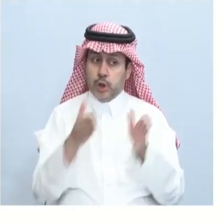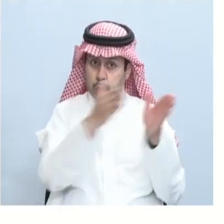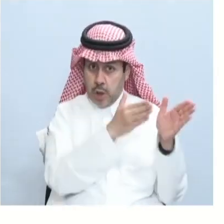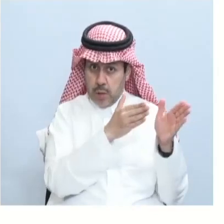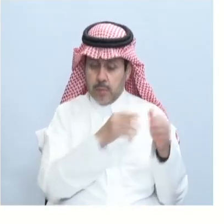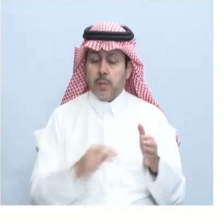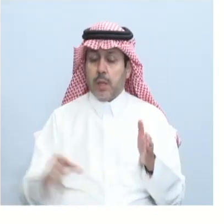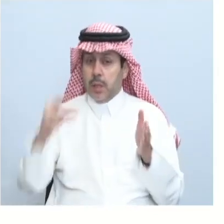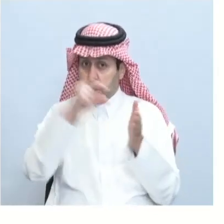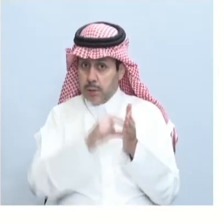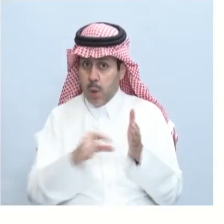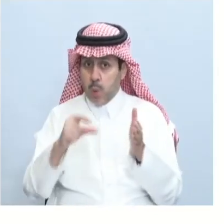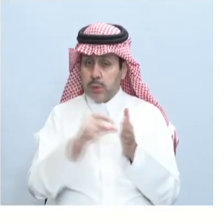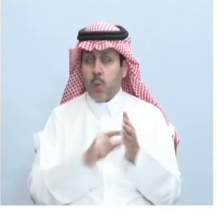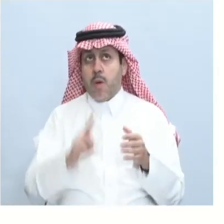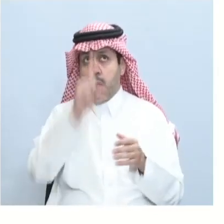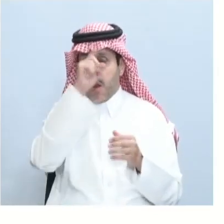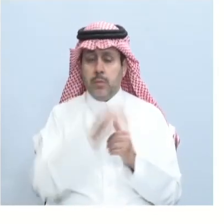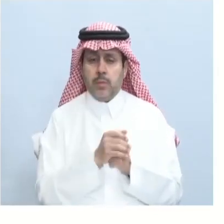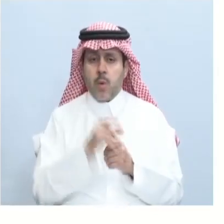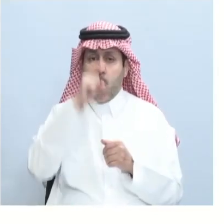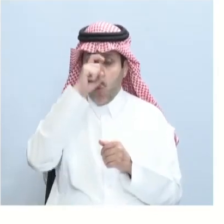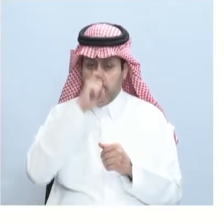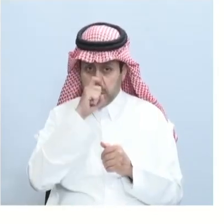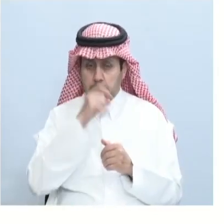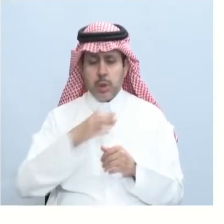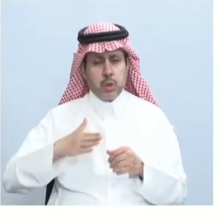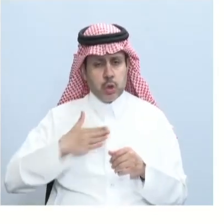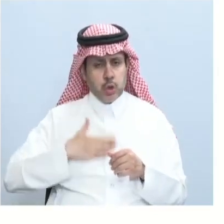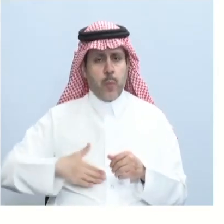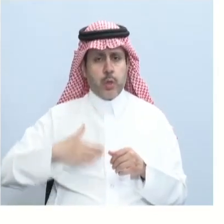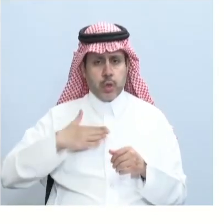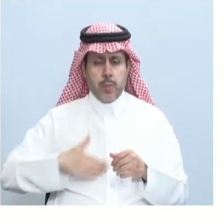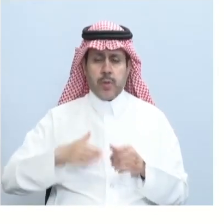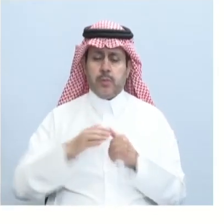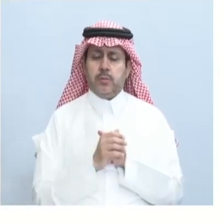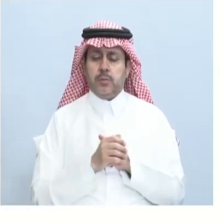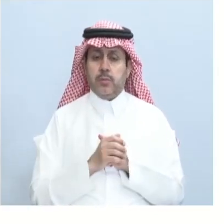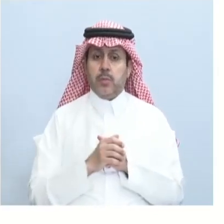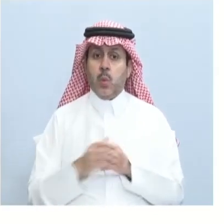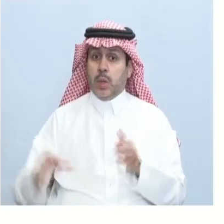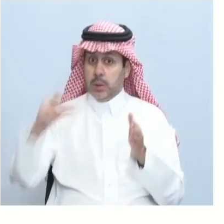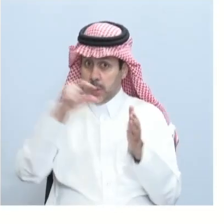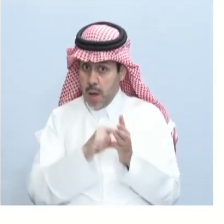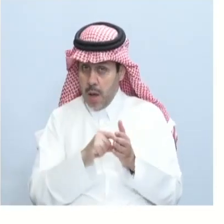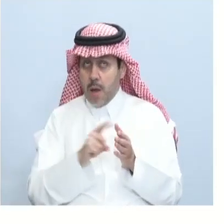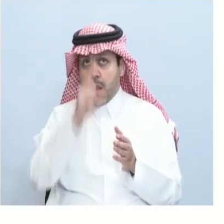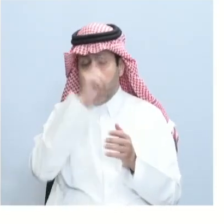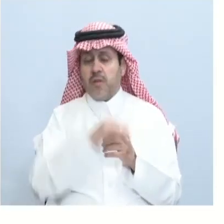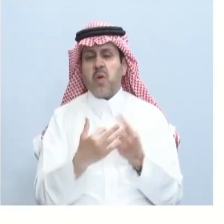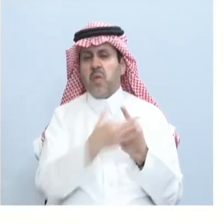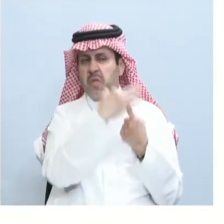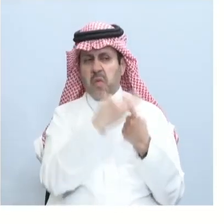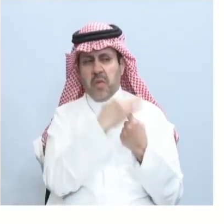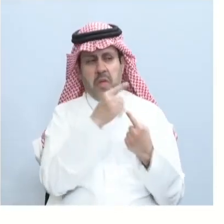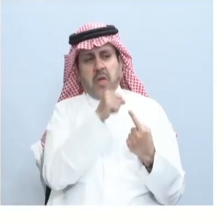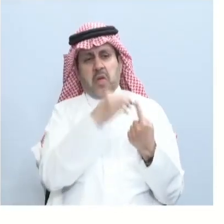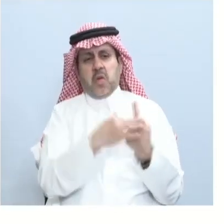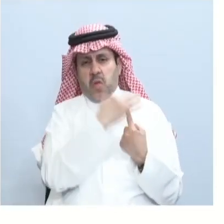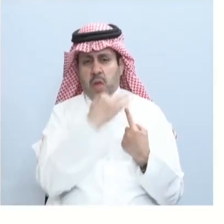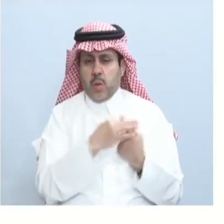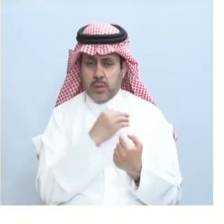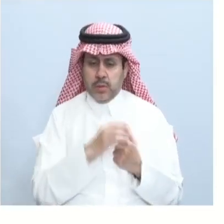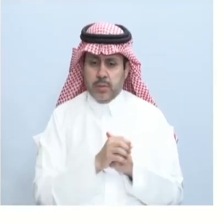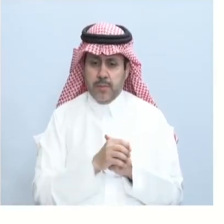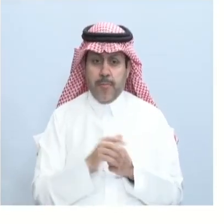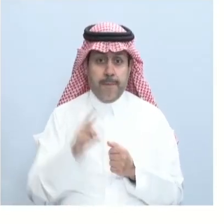الى ان الدعوه الى الله تستلزم ماذا الصبر وان الداعي الى الله وان ن له شيء من سخريه الناس